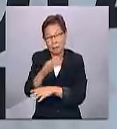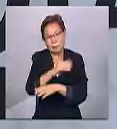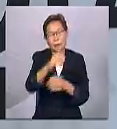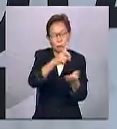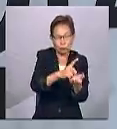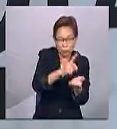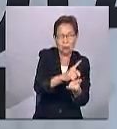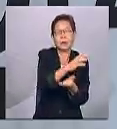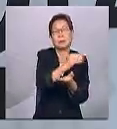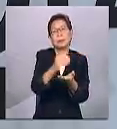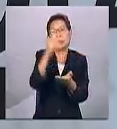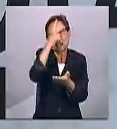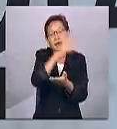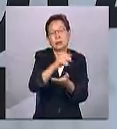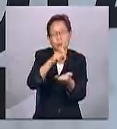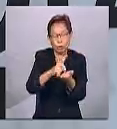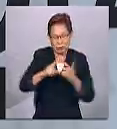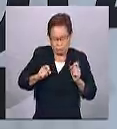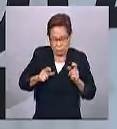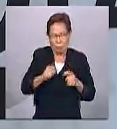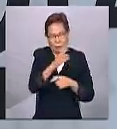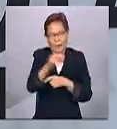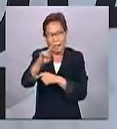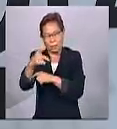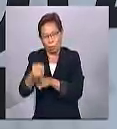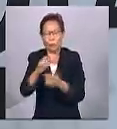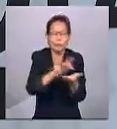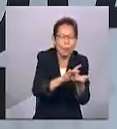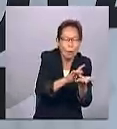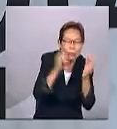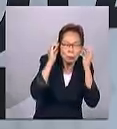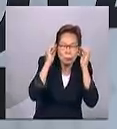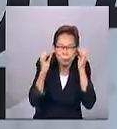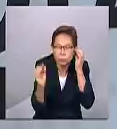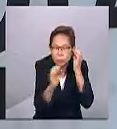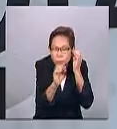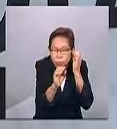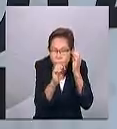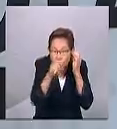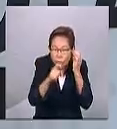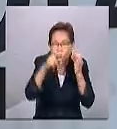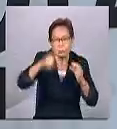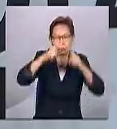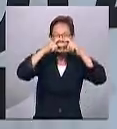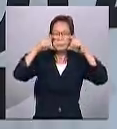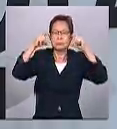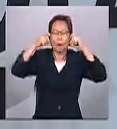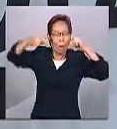perubatan swasta dan NGO yang merawat pesakit perlu menggunakan penutup hidung dan